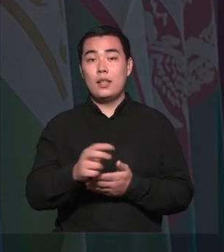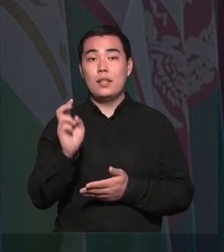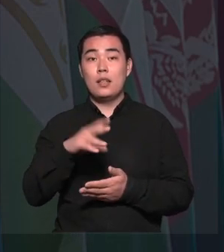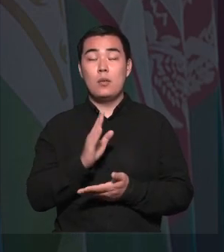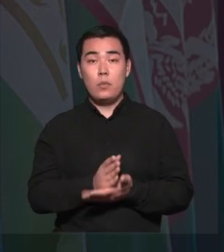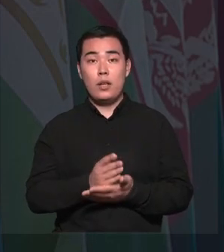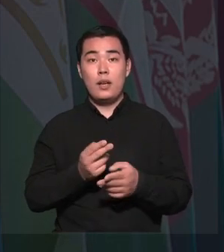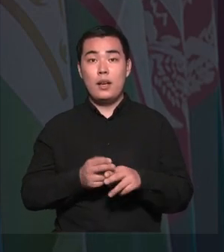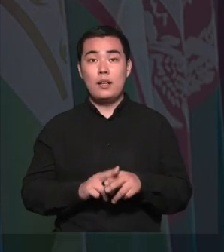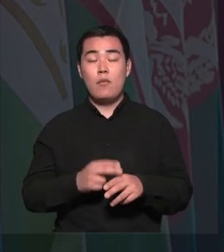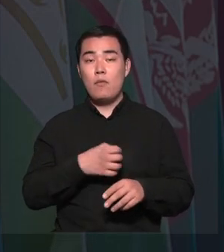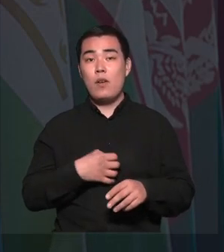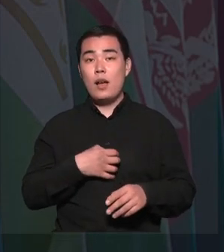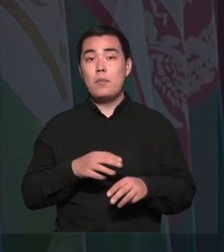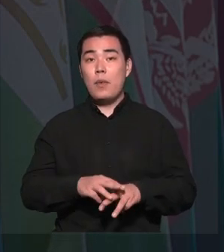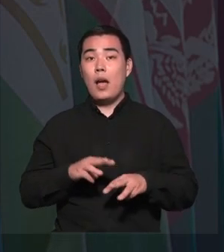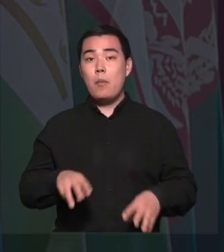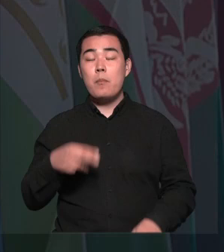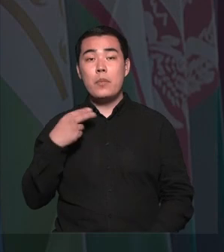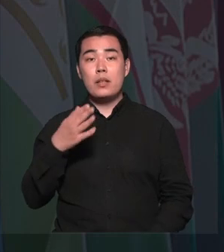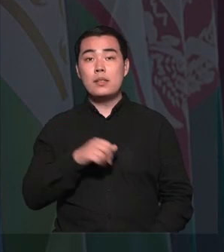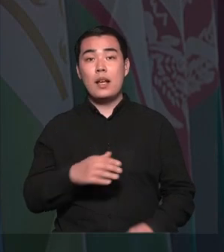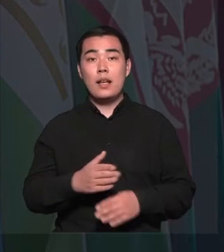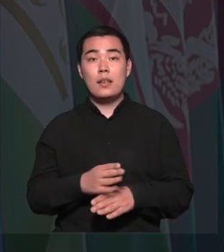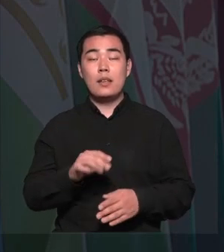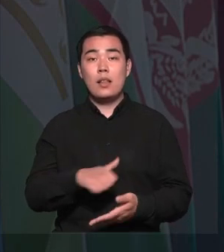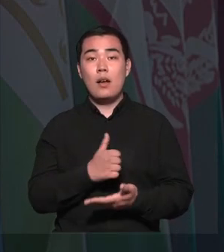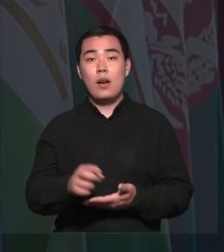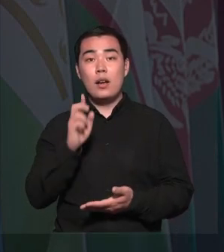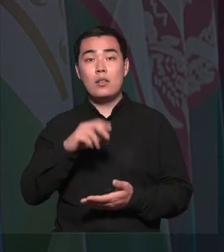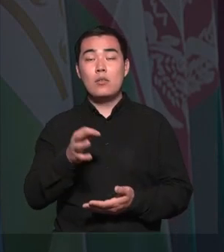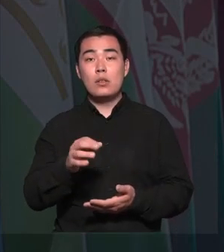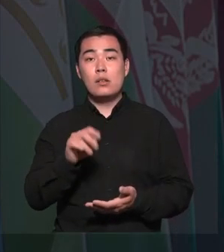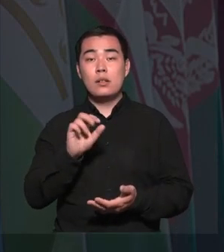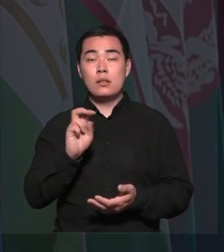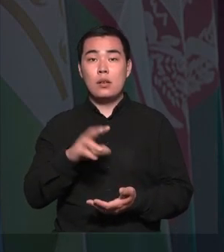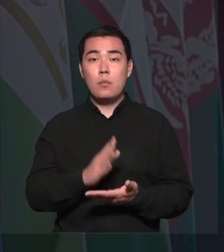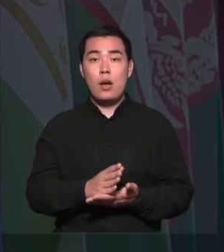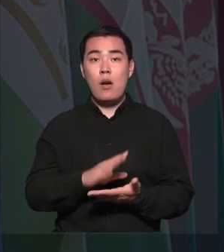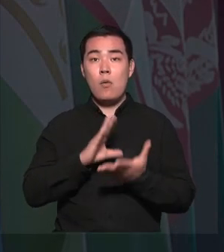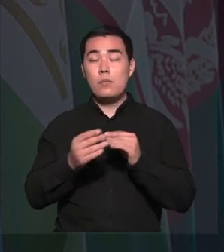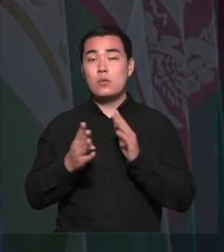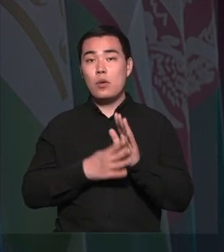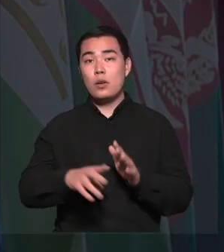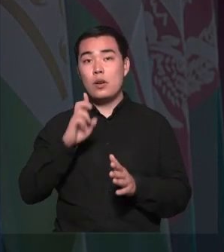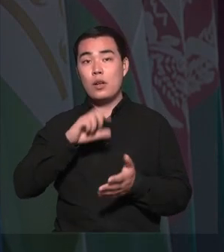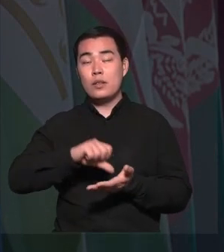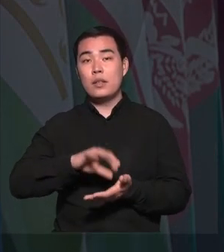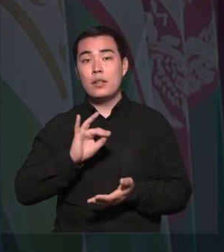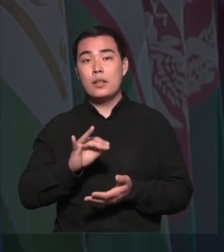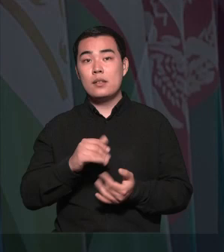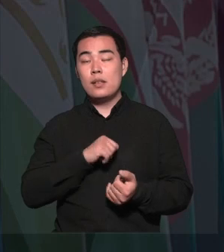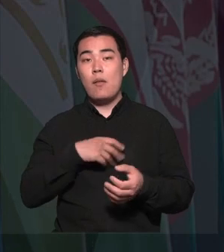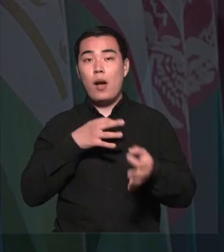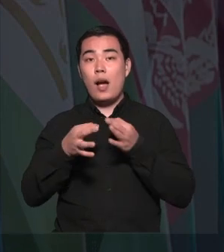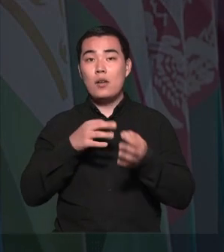келеді. Бұл маңызды шараға президенттерден бөлек үкімет басшылары да қатысады. Жалпы ұйымға 9 ел мүше, одан бөлек